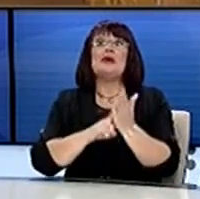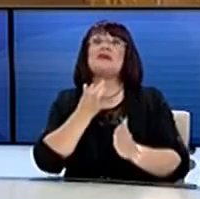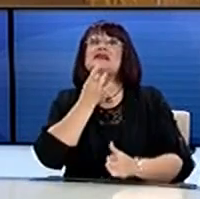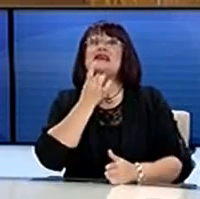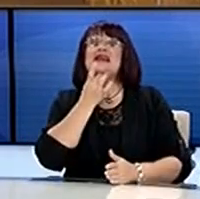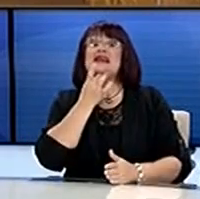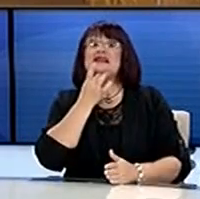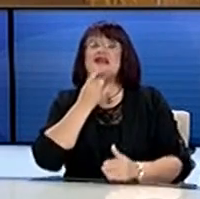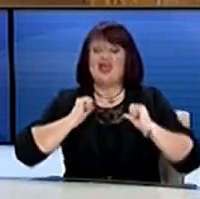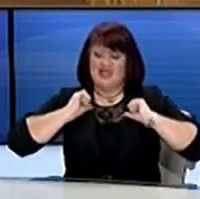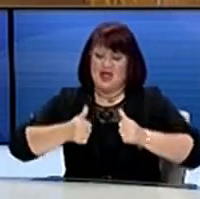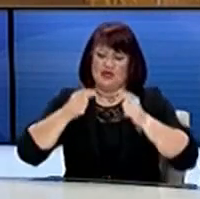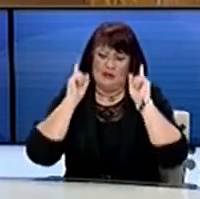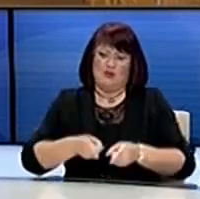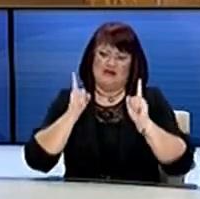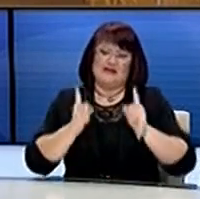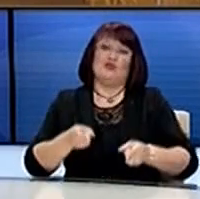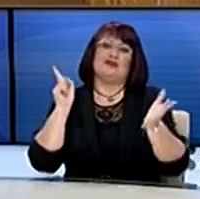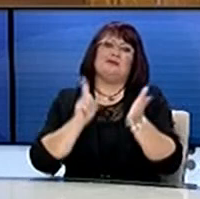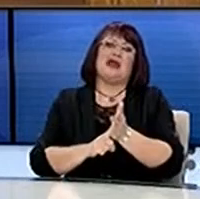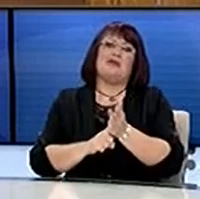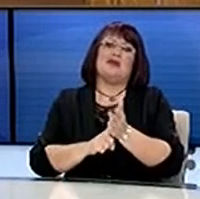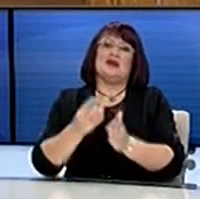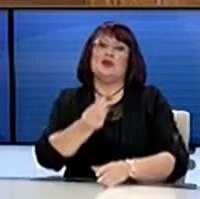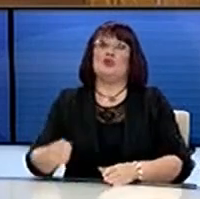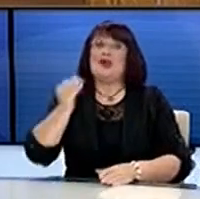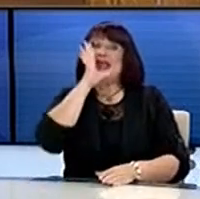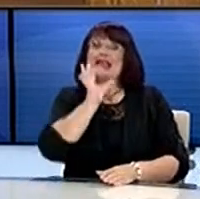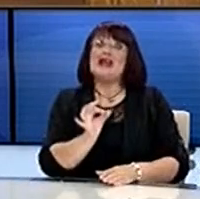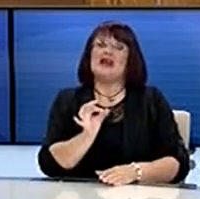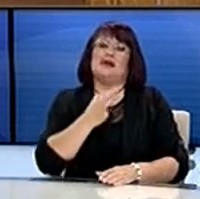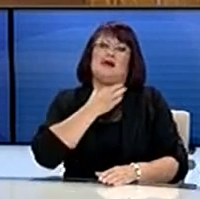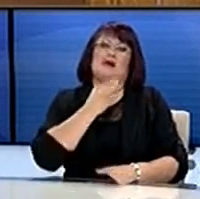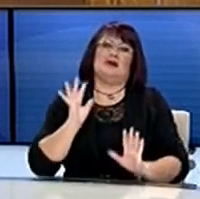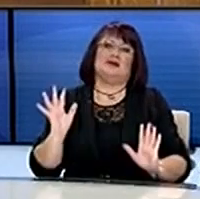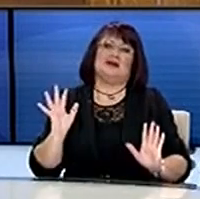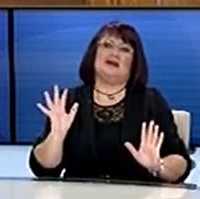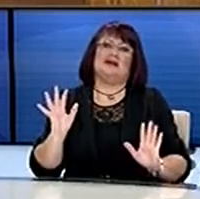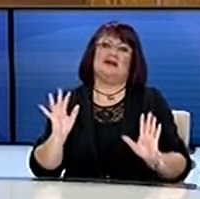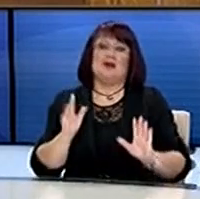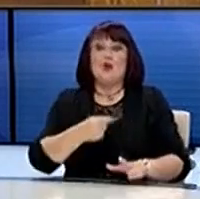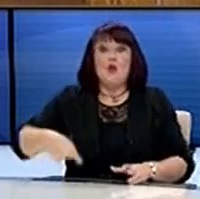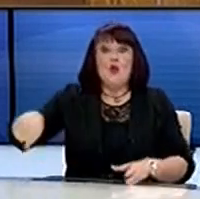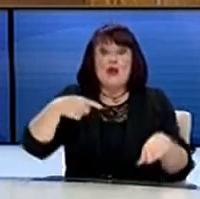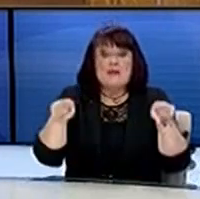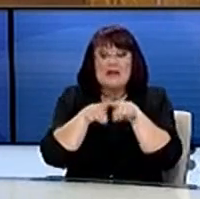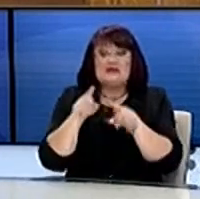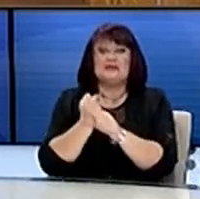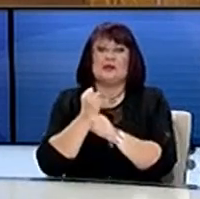και θαραλέες αποφάσεις, μα πάνω απ' όλα χρειάζεται ειλικρίνεια. Χρειάζεται συλλογική